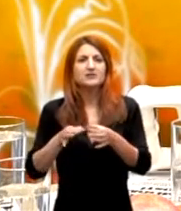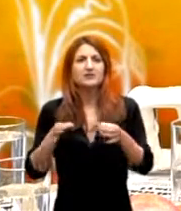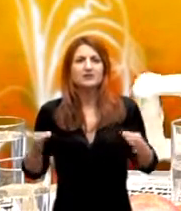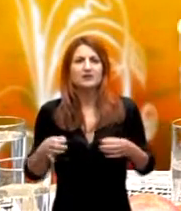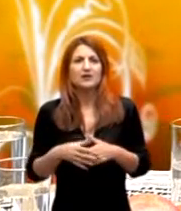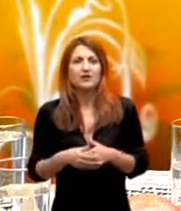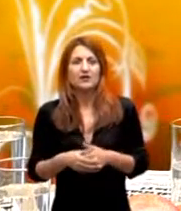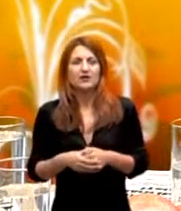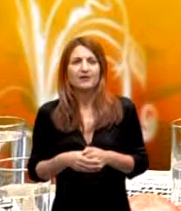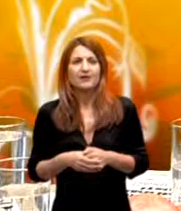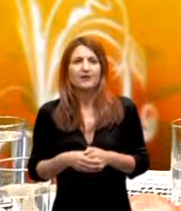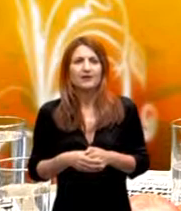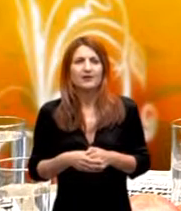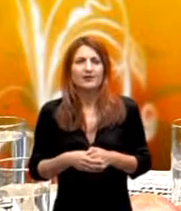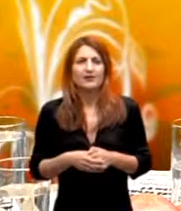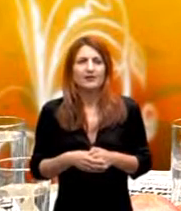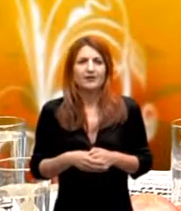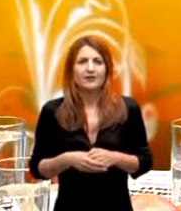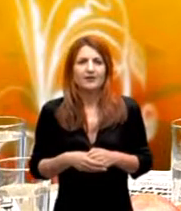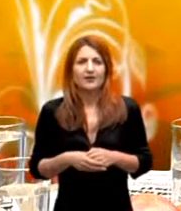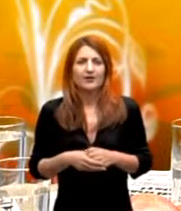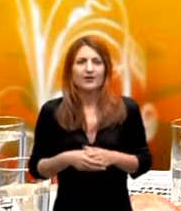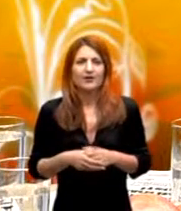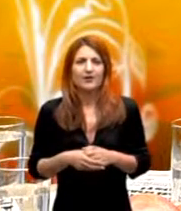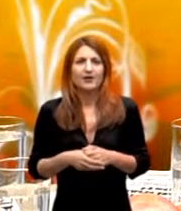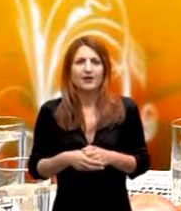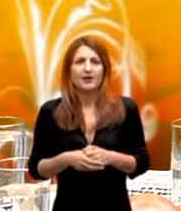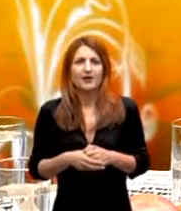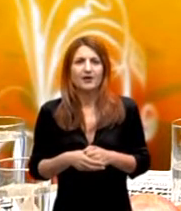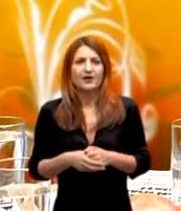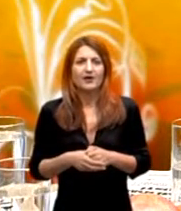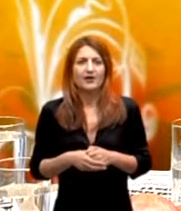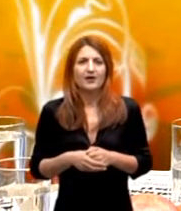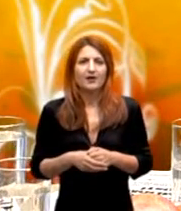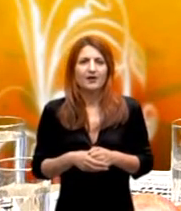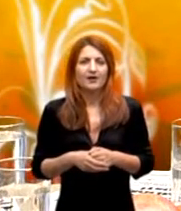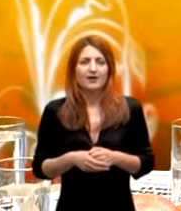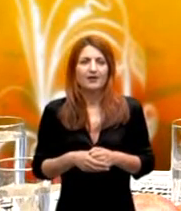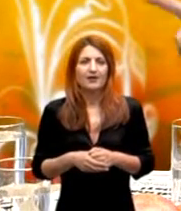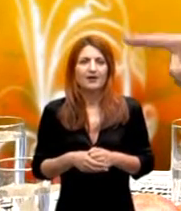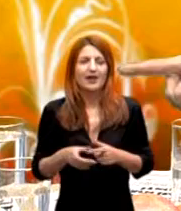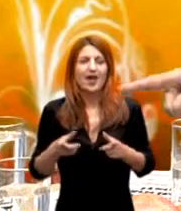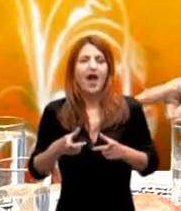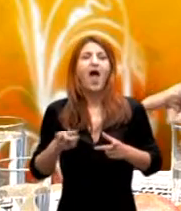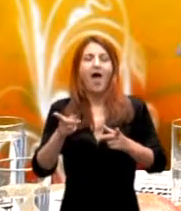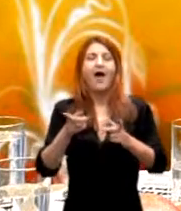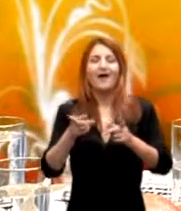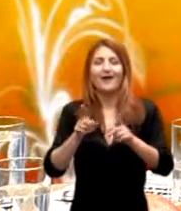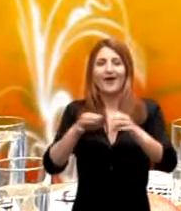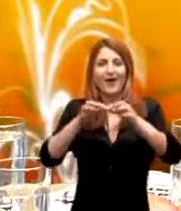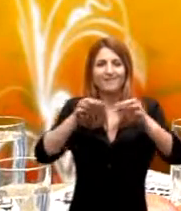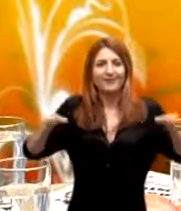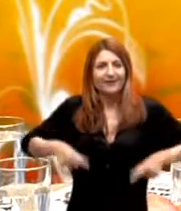Šnajderski centimetar. Ste čuli za njega? Je. Uzmeš i oko pupka. I lijepo, ako je gospodin preko